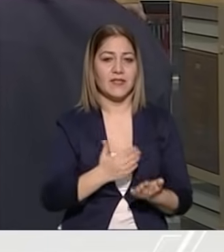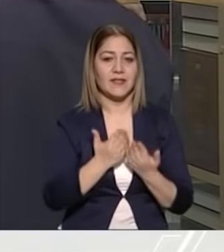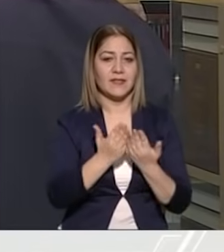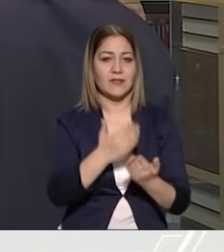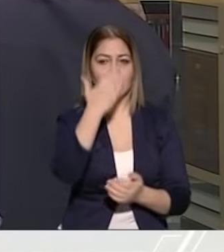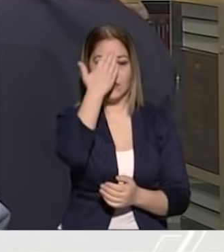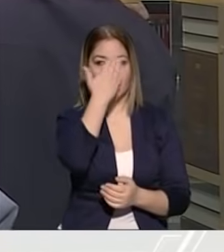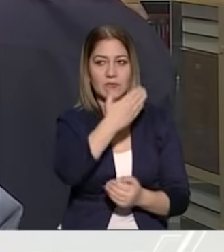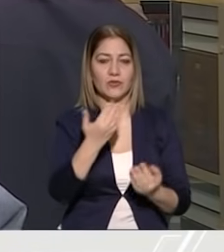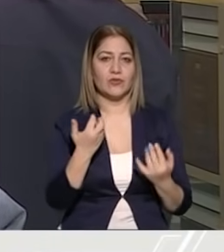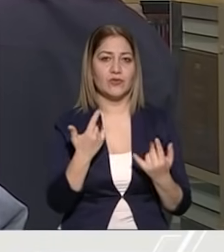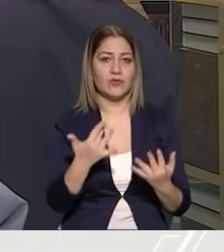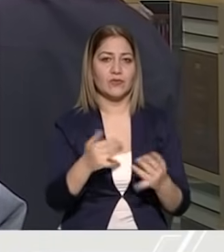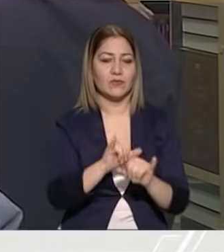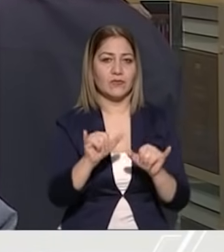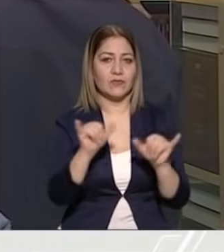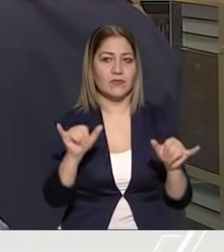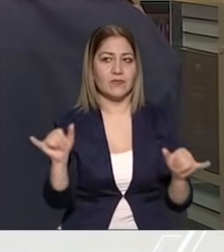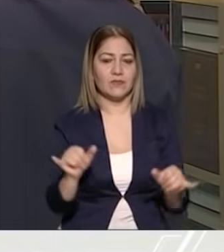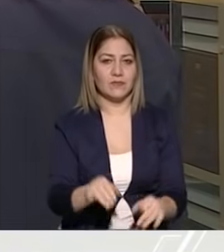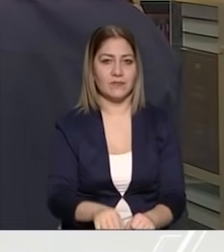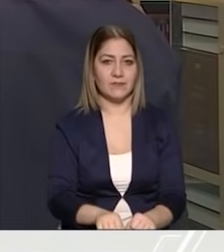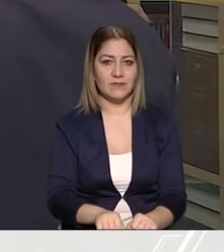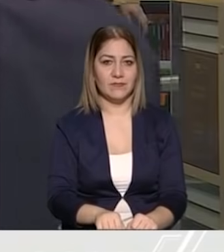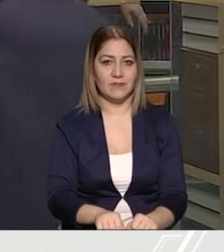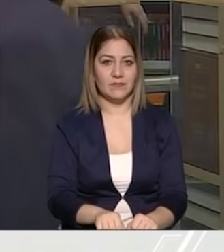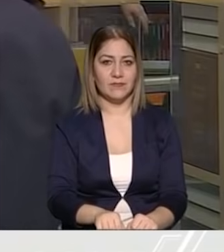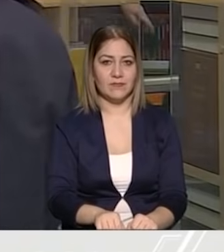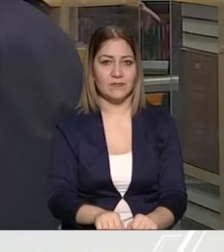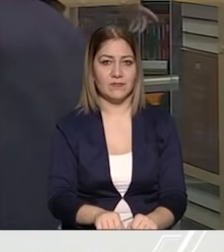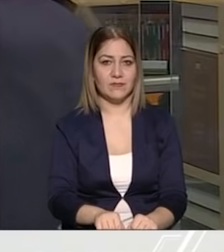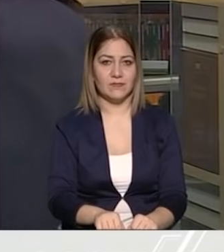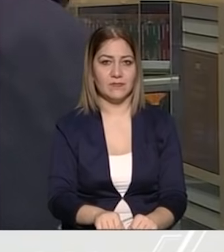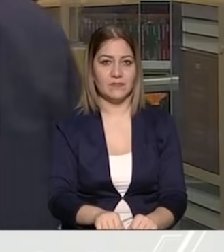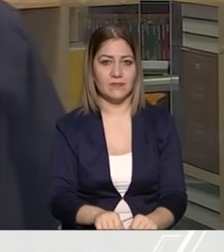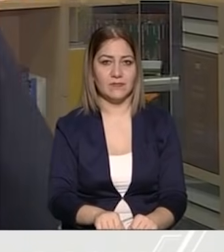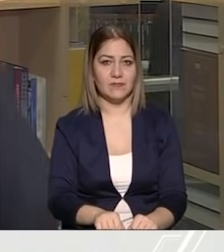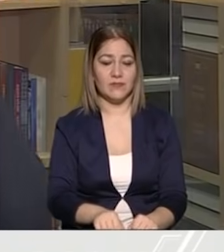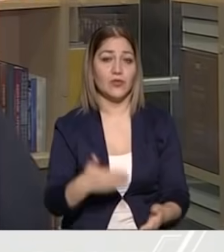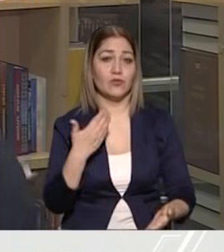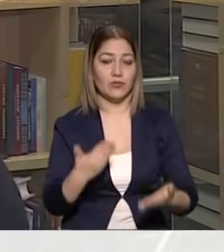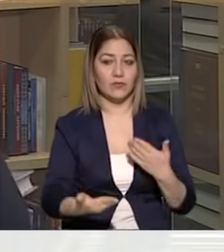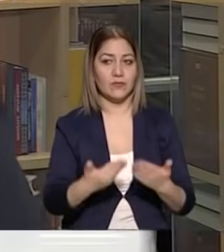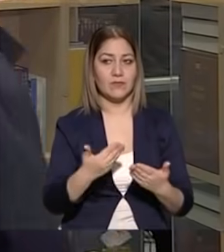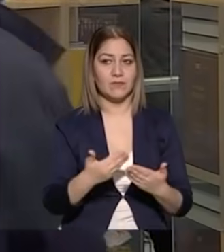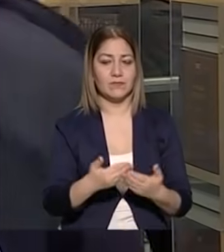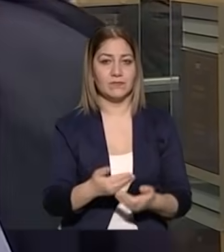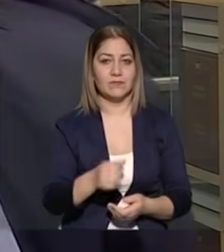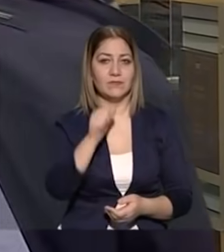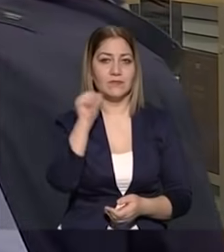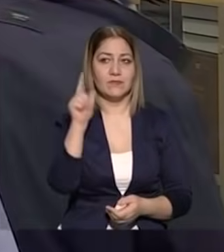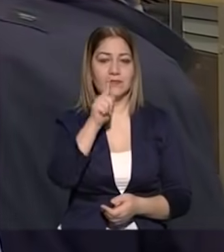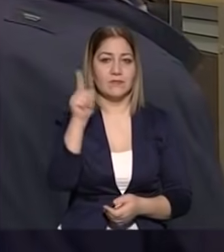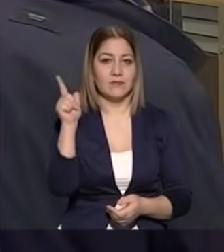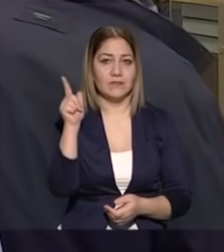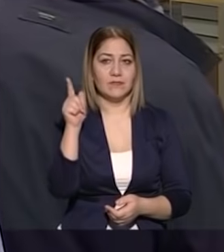ընթերցող հասարակությունը ավելի մեծացավ, շատացավ, մասն շատացավ։ Օրինակ, մի քանի տարի